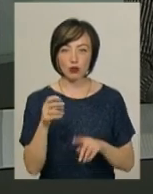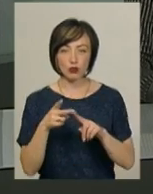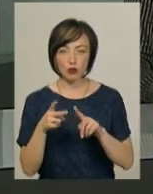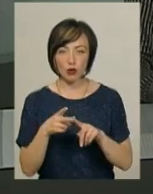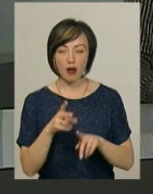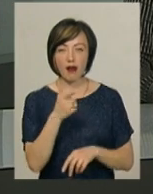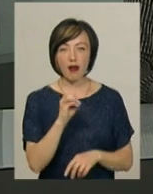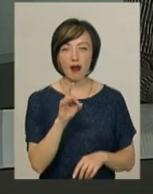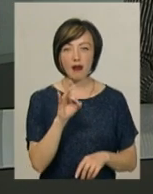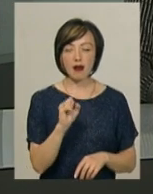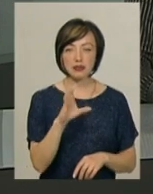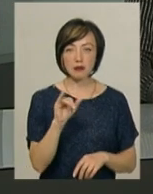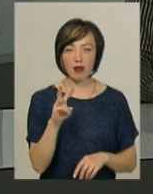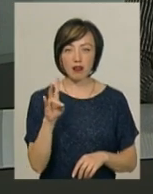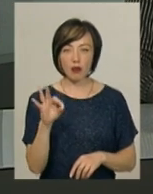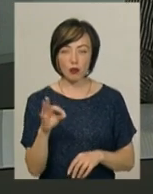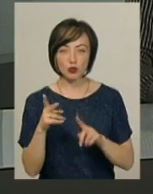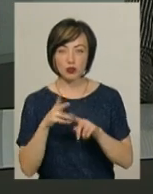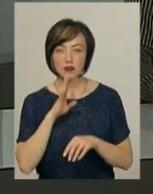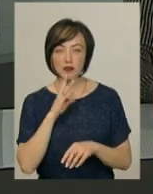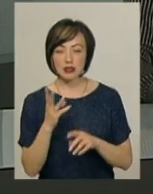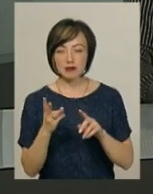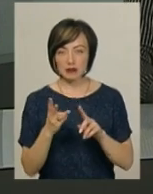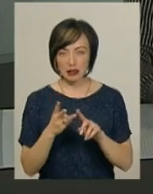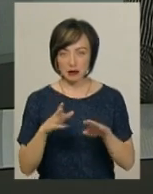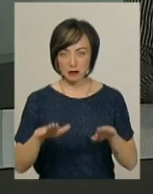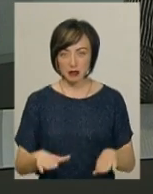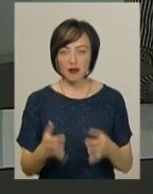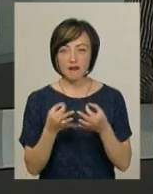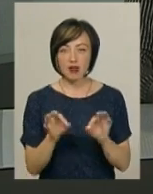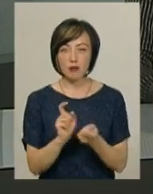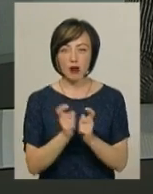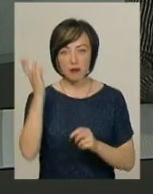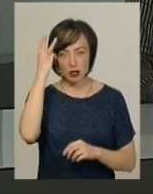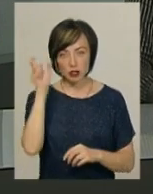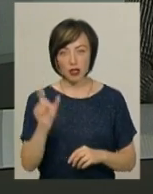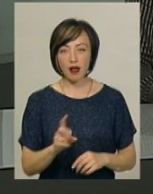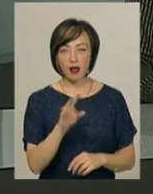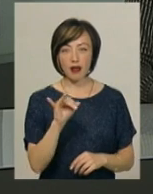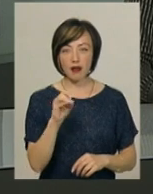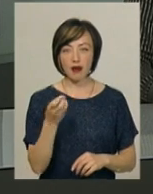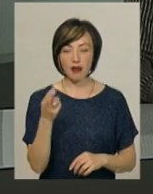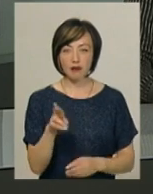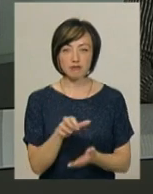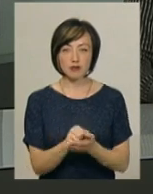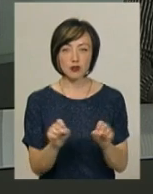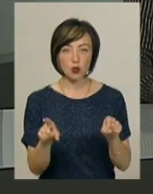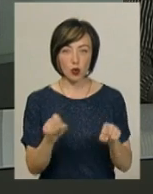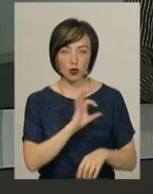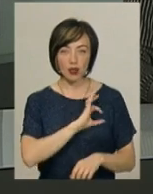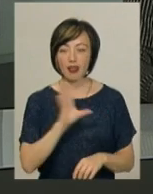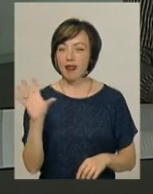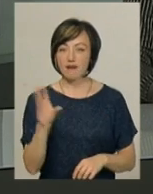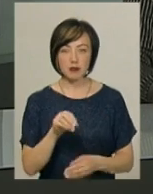Аліса Герасименко та Софія Хоптар здобули бронзові нагороди. У вільній боротьбі хмельничанка Марія Кирея виборола золото. Не всі представники